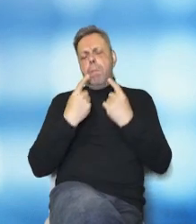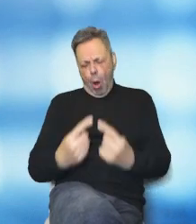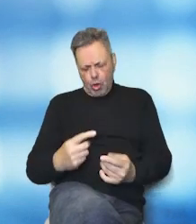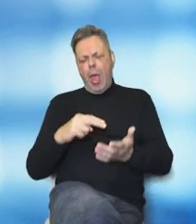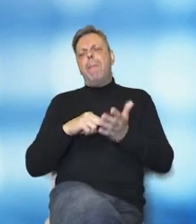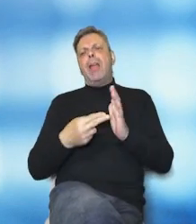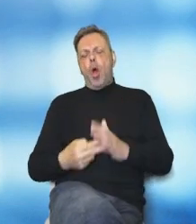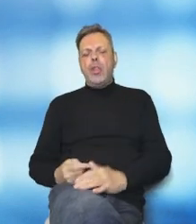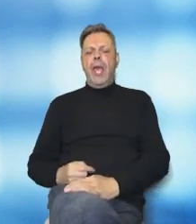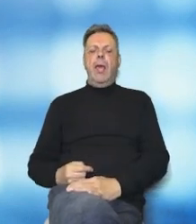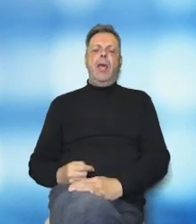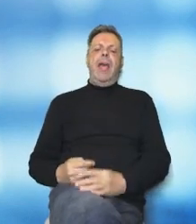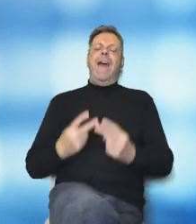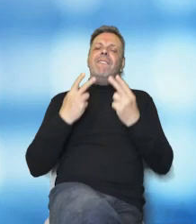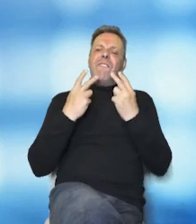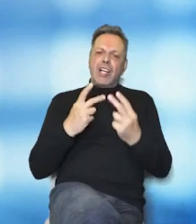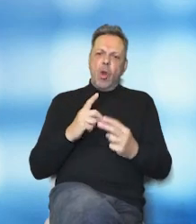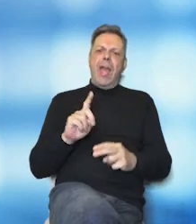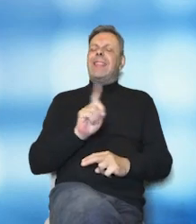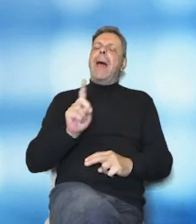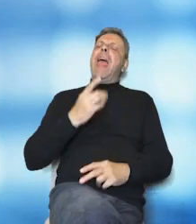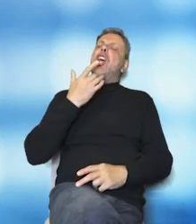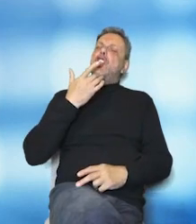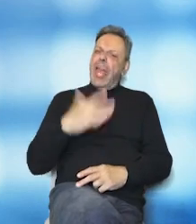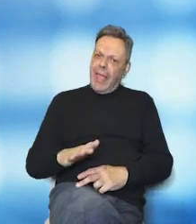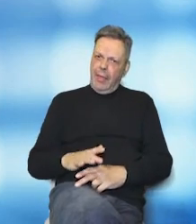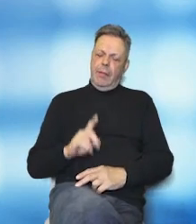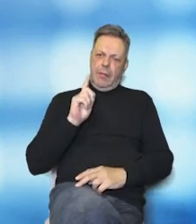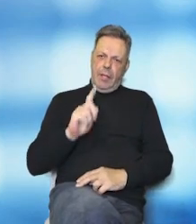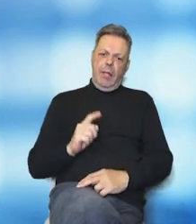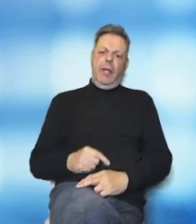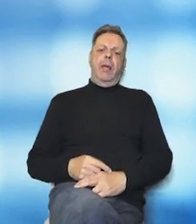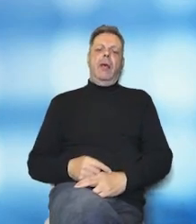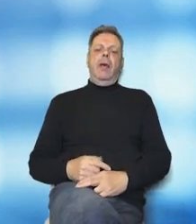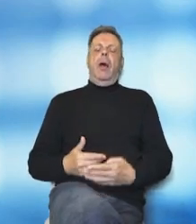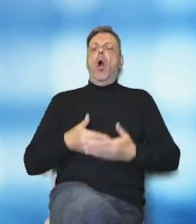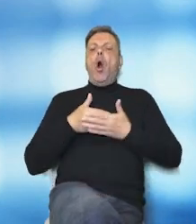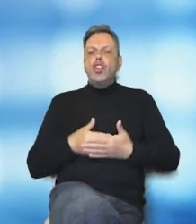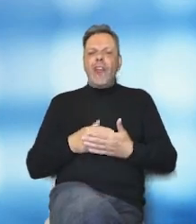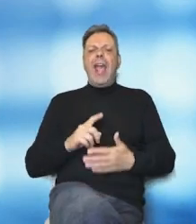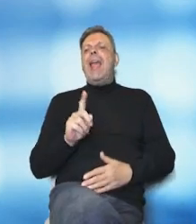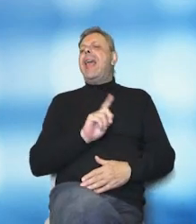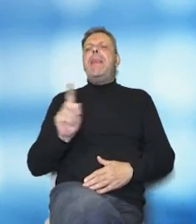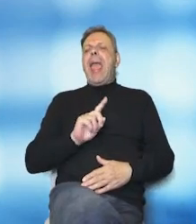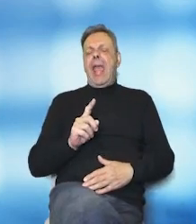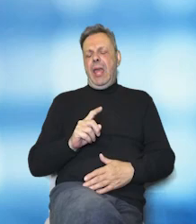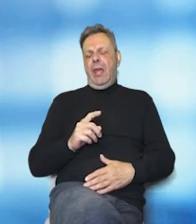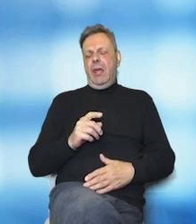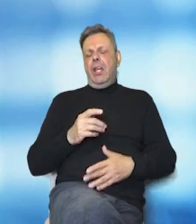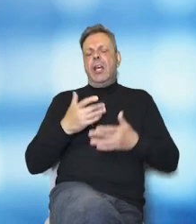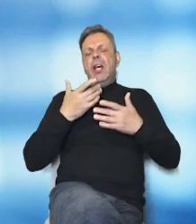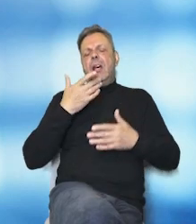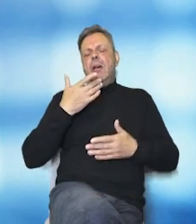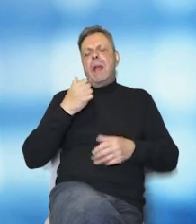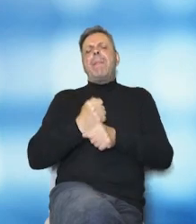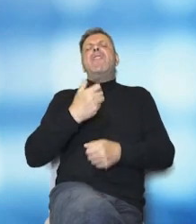metode. Glavno je da ne štete. Dakle, osnovna teza je ne štetiti. A ako